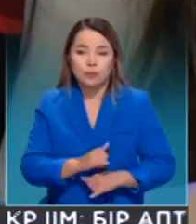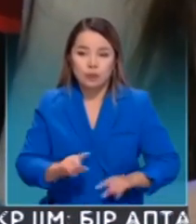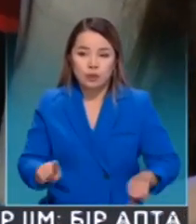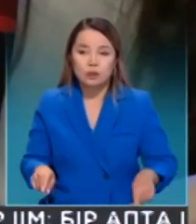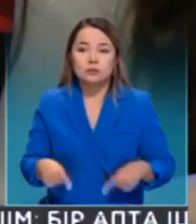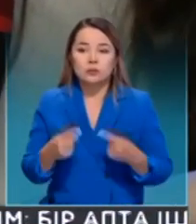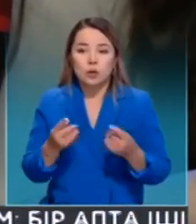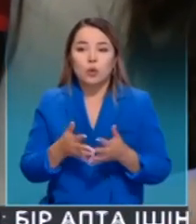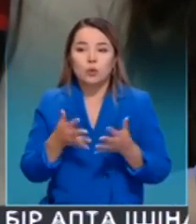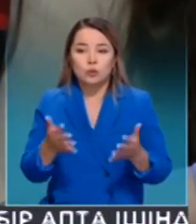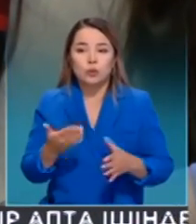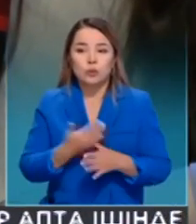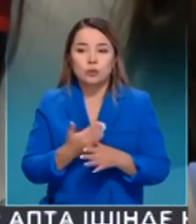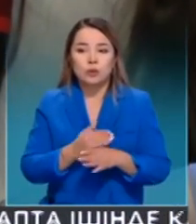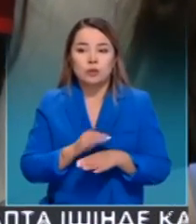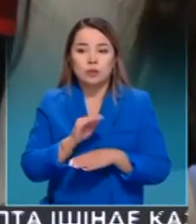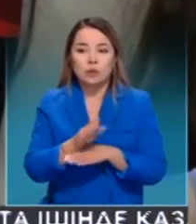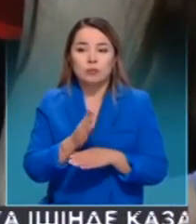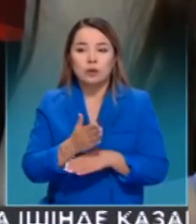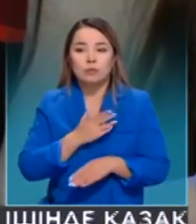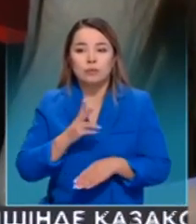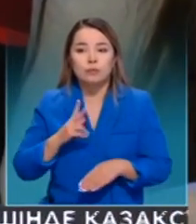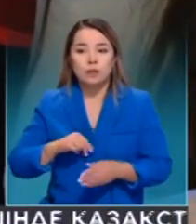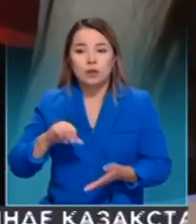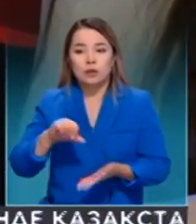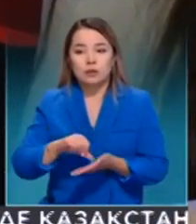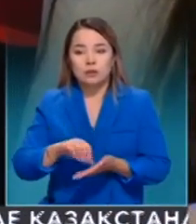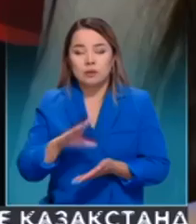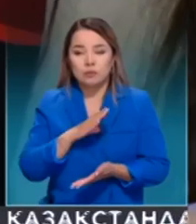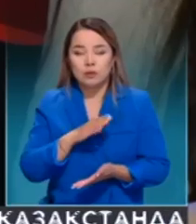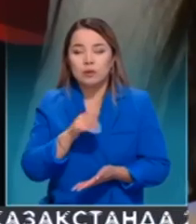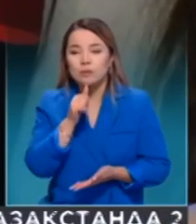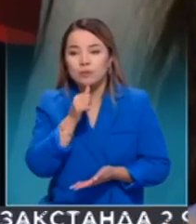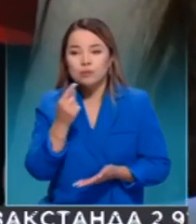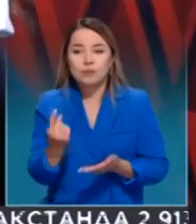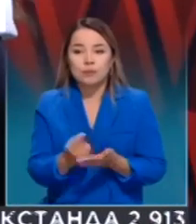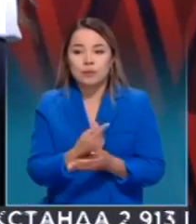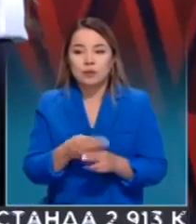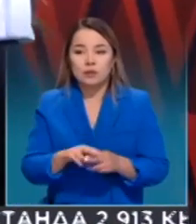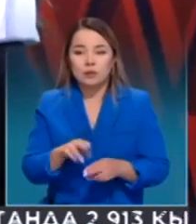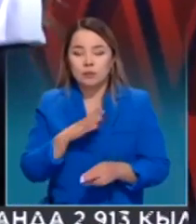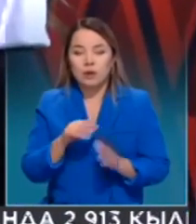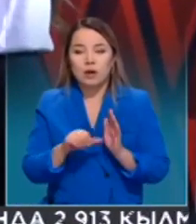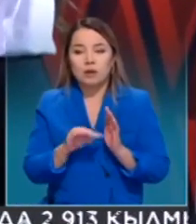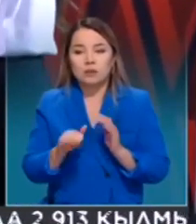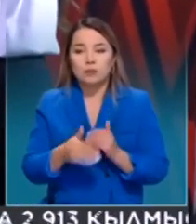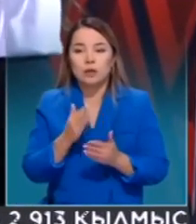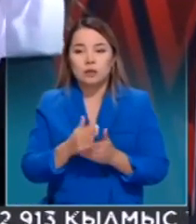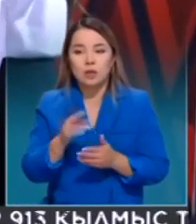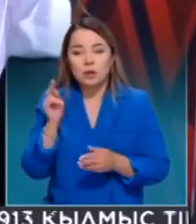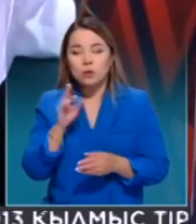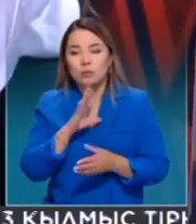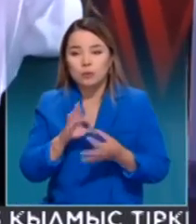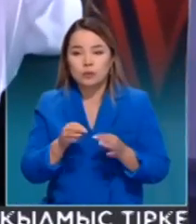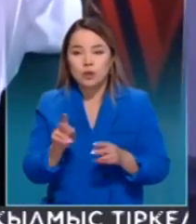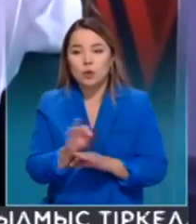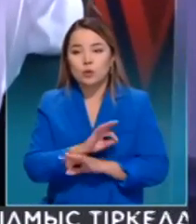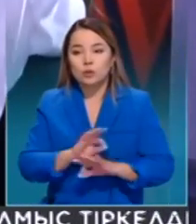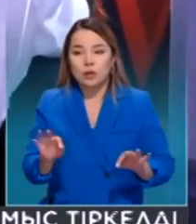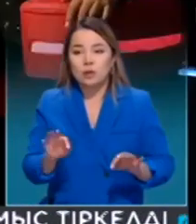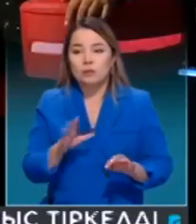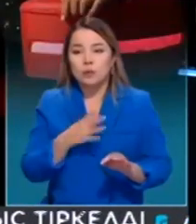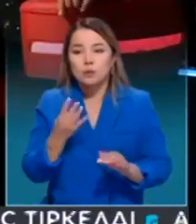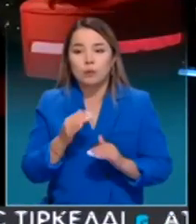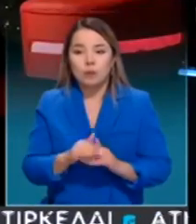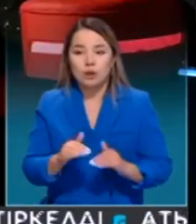дамытуға өте үлкен үлес қосады. Менің қызым да қатысқан осы жобаға бірінші неде. 6000 адам арасынан оқ бойы озық шыққан 4